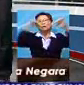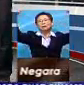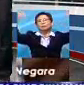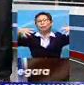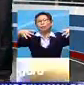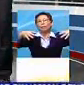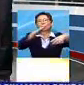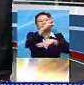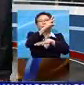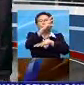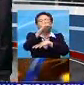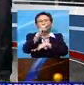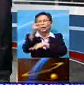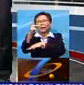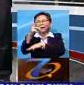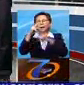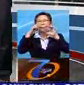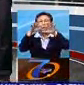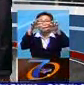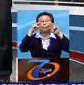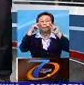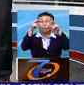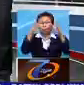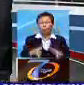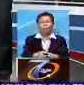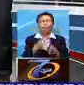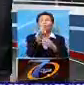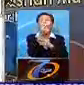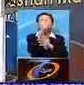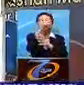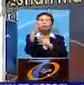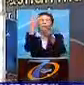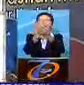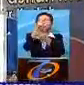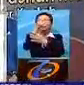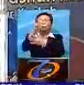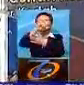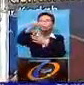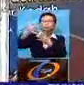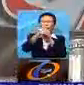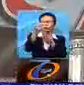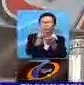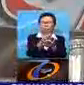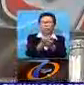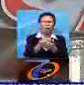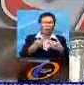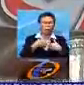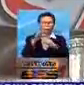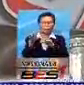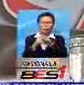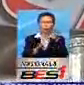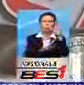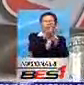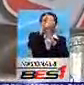berkapasiti 60 Rib penonton kos pembinaan dijangka antara 200 hingga r00 juta yang turut melibatkan